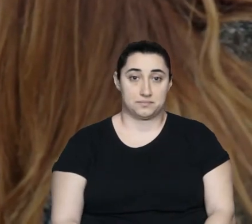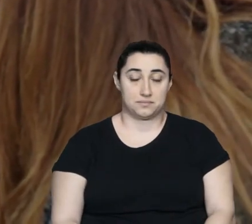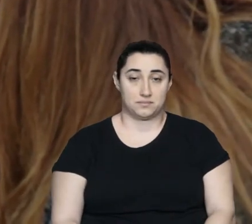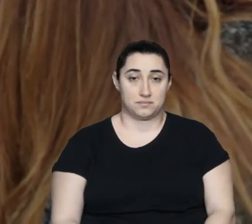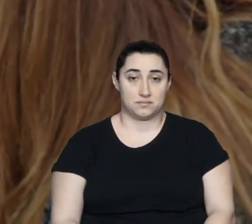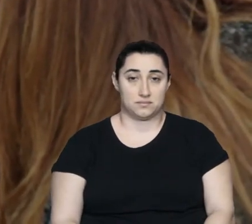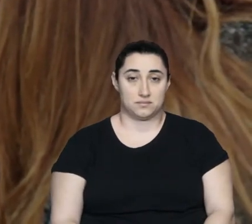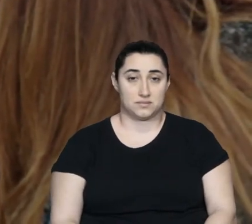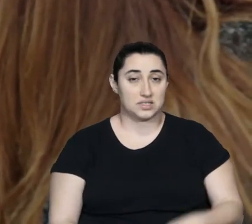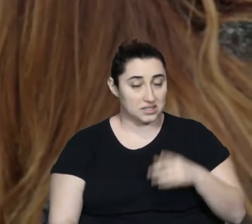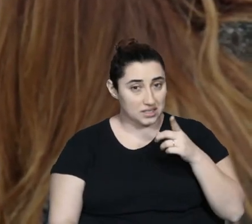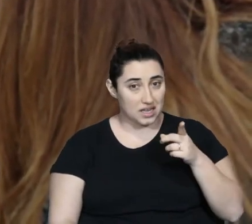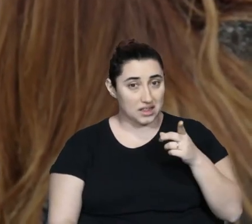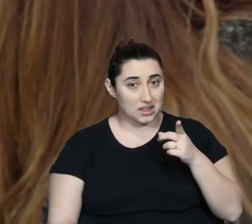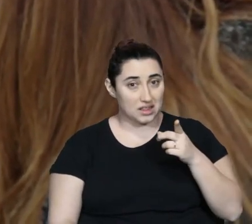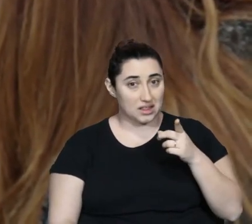Sen